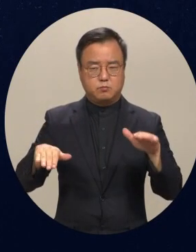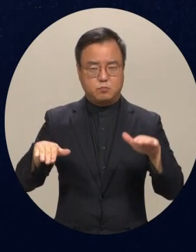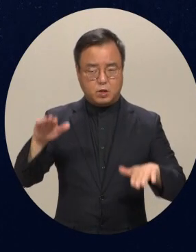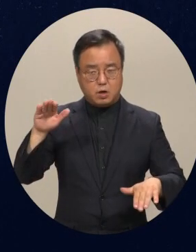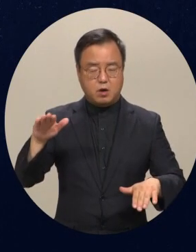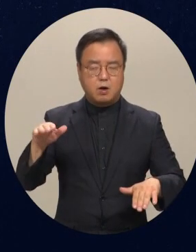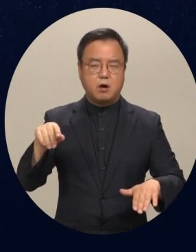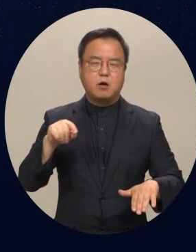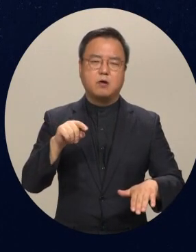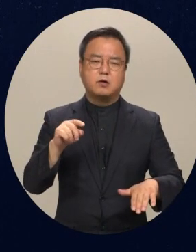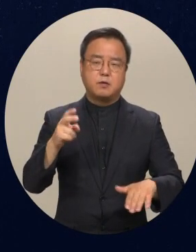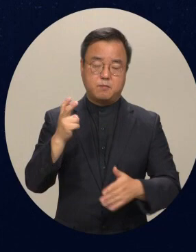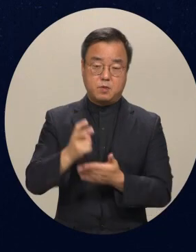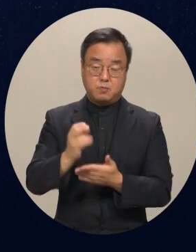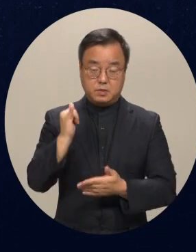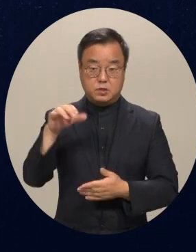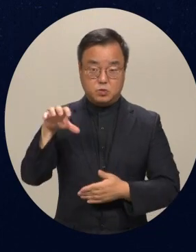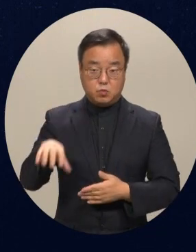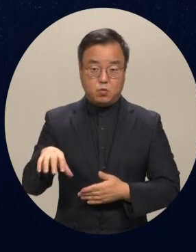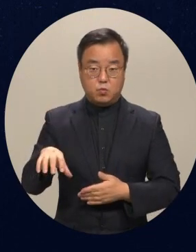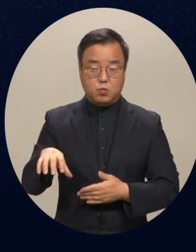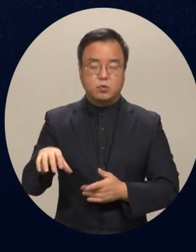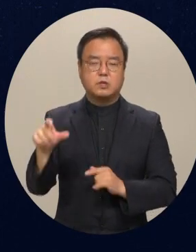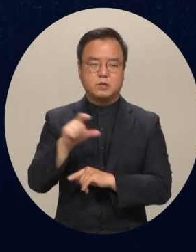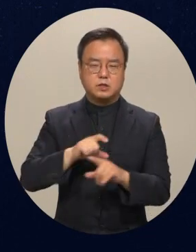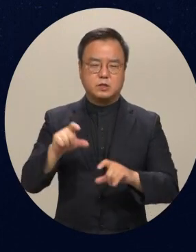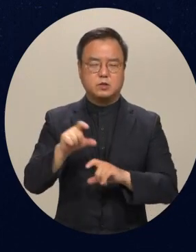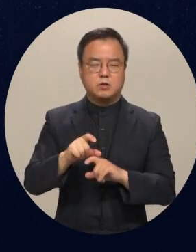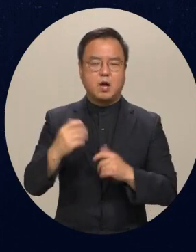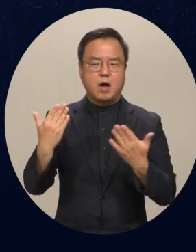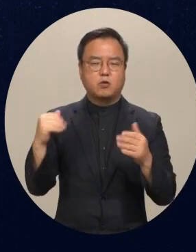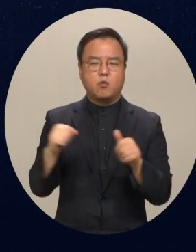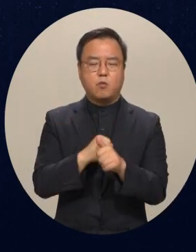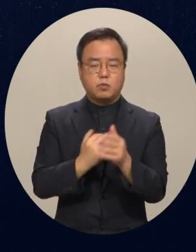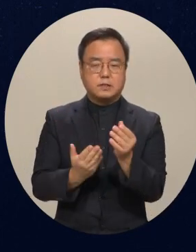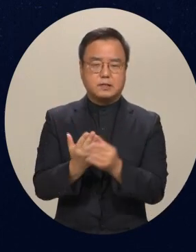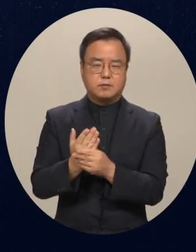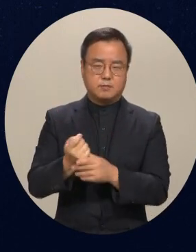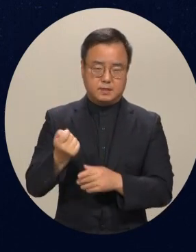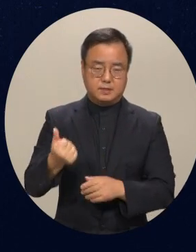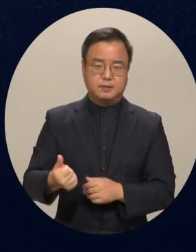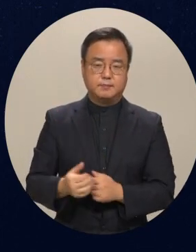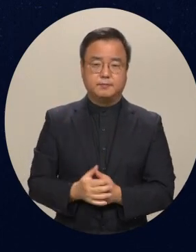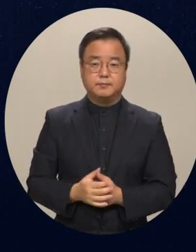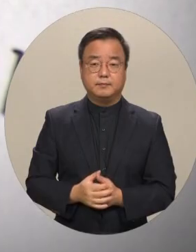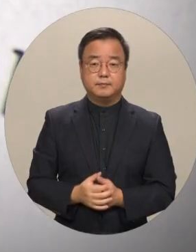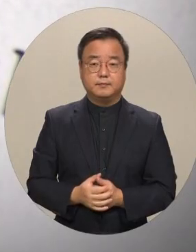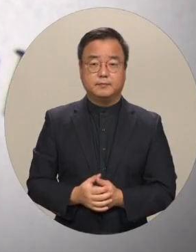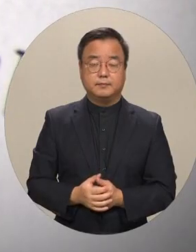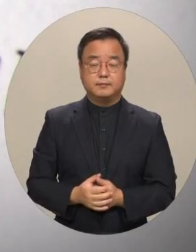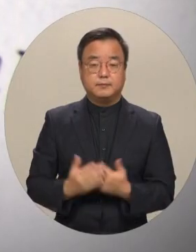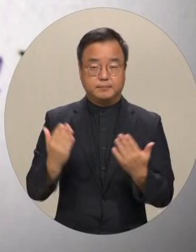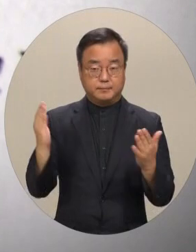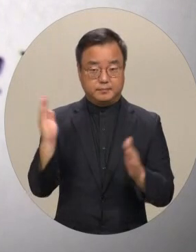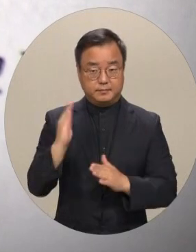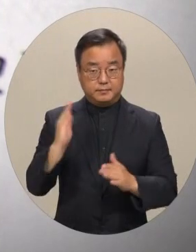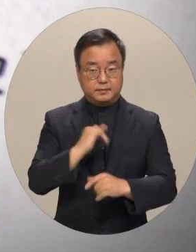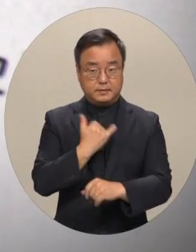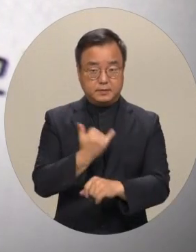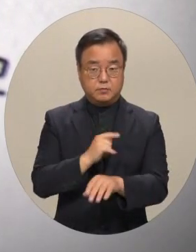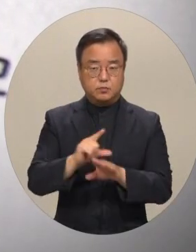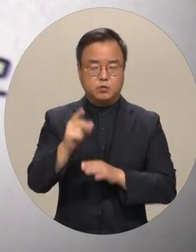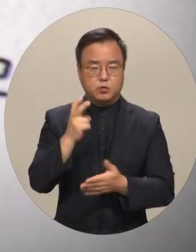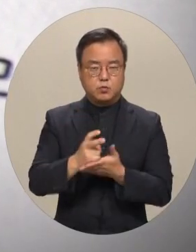5권보기 조례가 없는 지역보다 학폭 발생건수가 매번 적었습니다 학생 인권 조례가